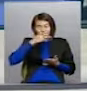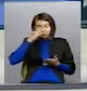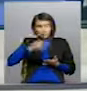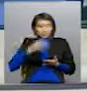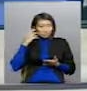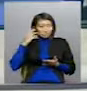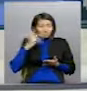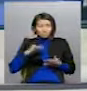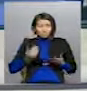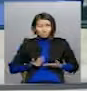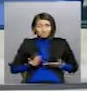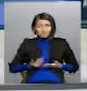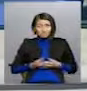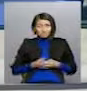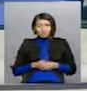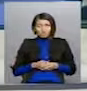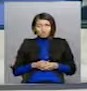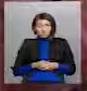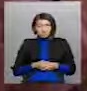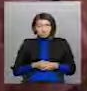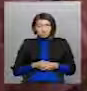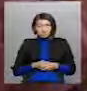ардагерлері осындай ой қорытуда.